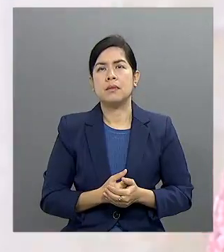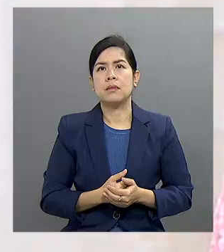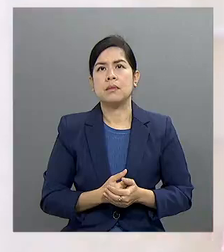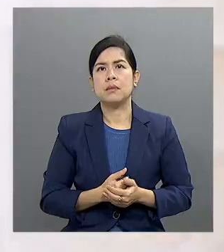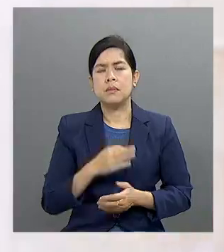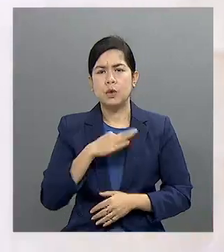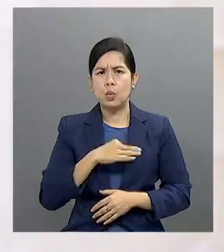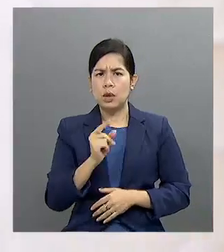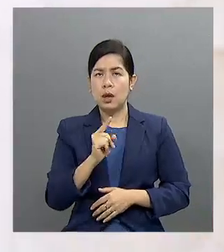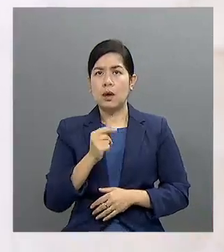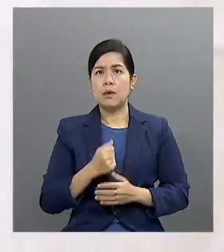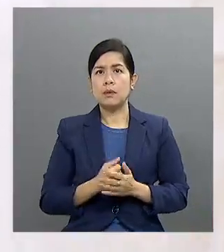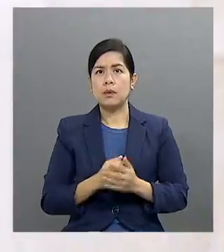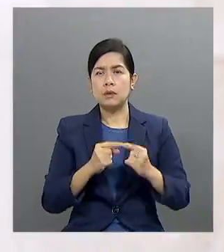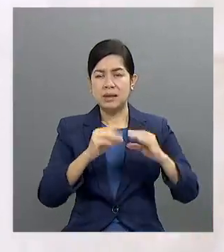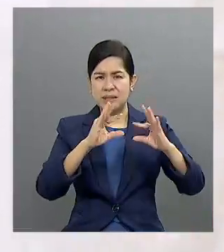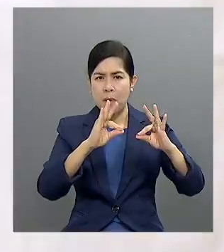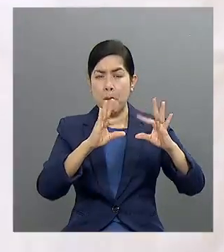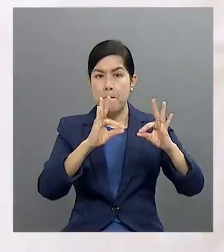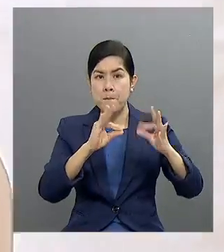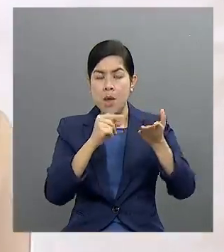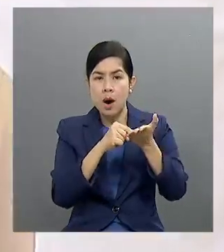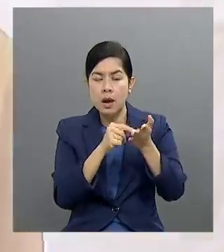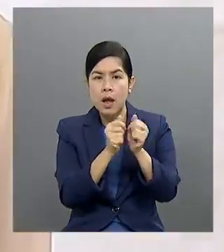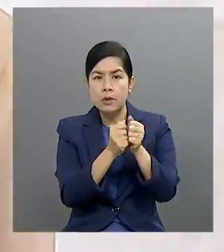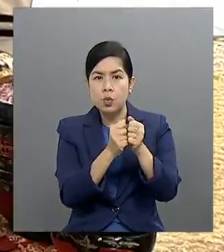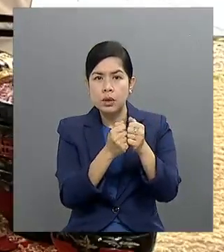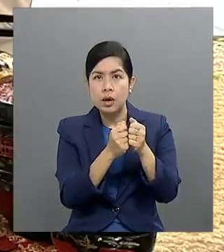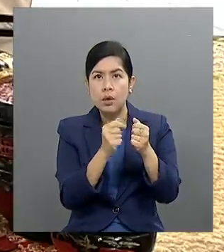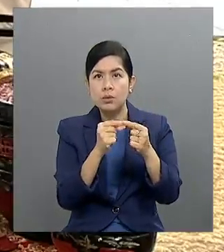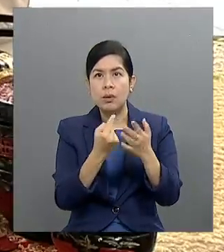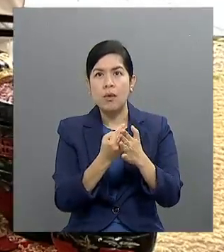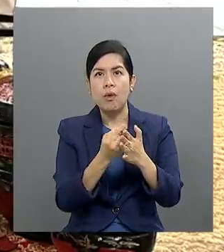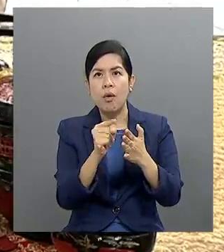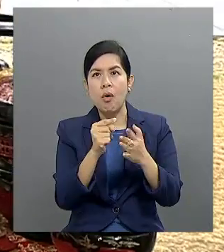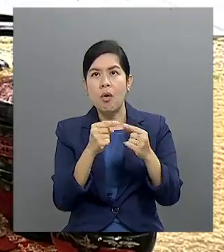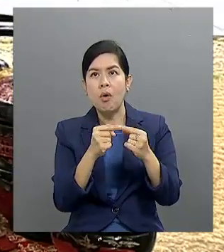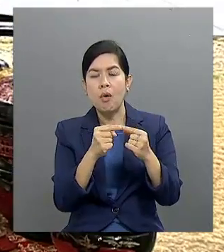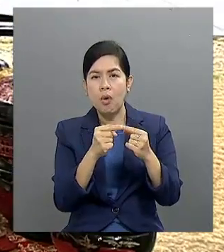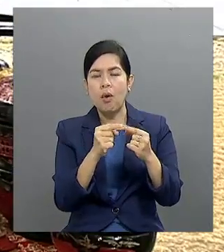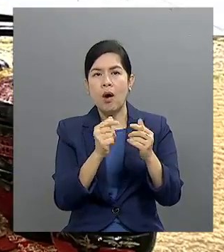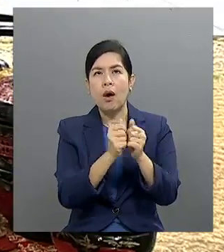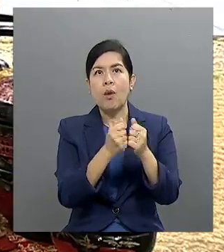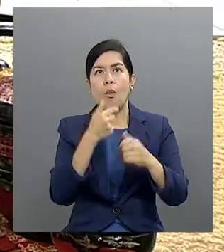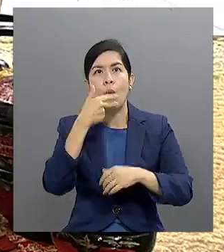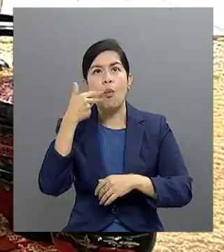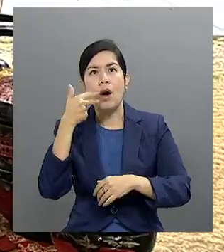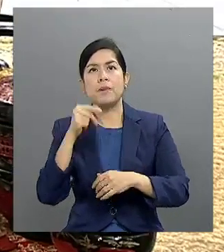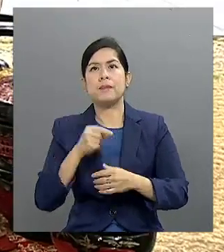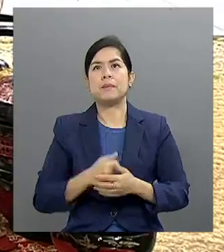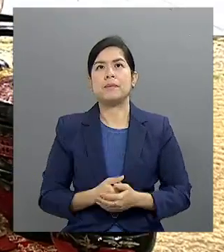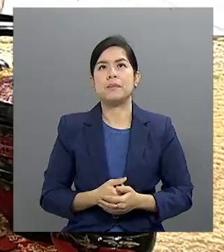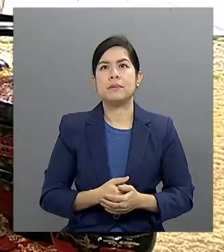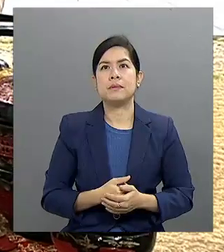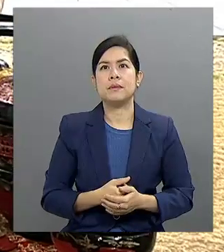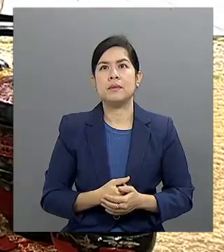ป้งข้างนอกเหนียวข้างในไส้หวานโอ้ยมือร้อน น่ะงั้นเดี๋ยวผมหนาวเก่งไม่จริงนี่น่ะเดี๋ยวผมลอง